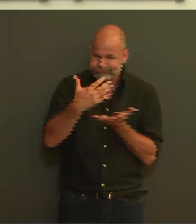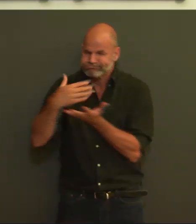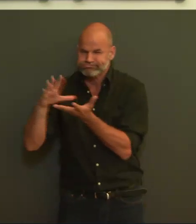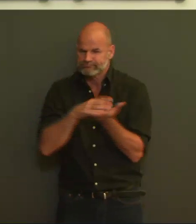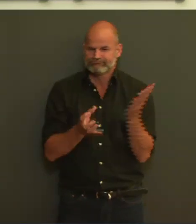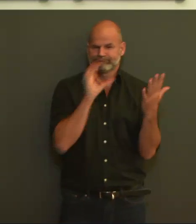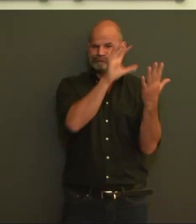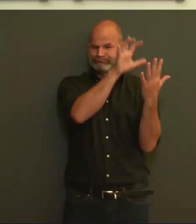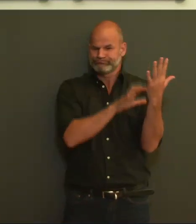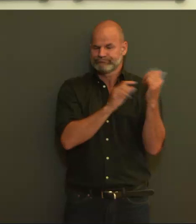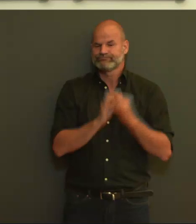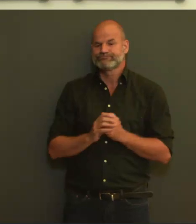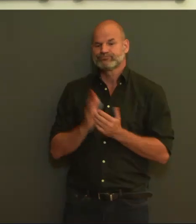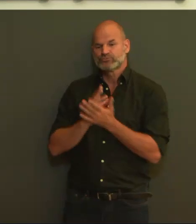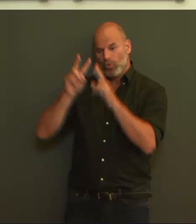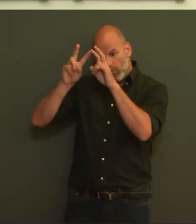jaar.